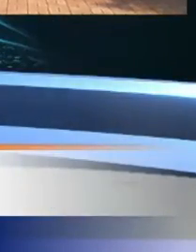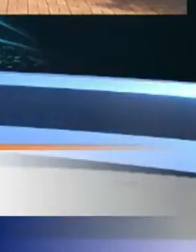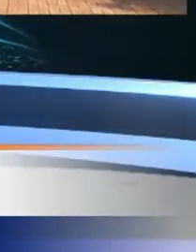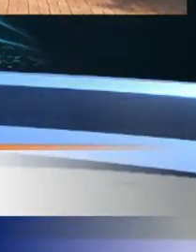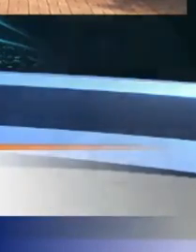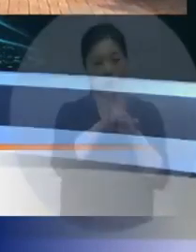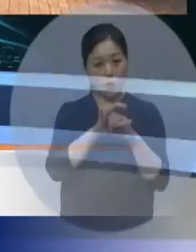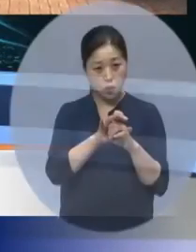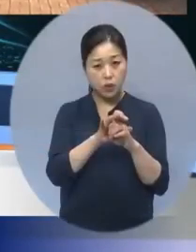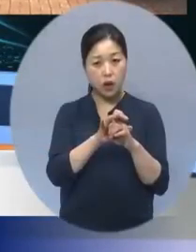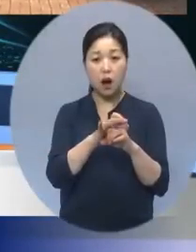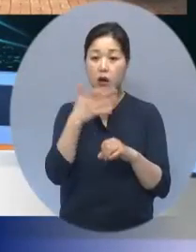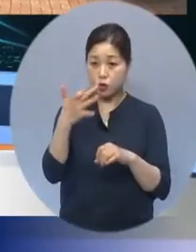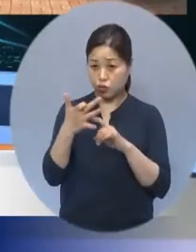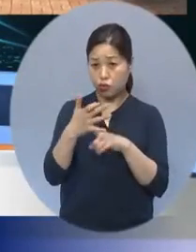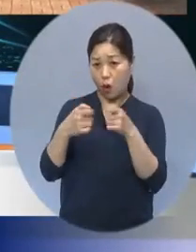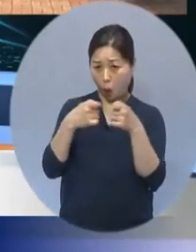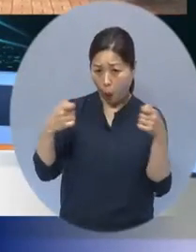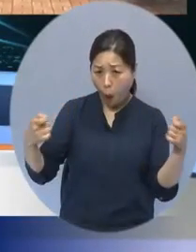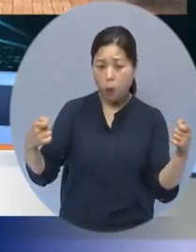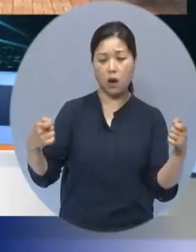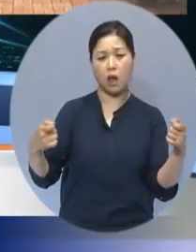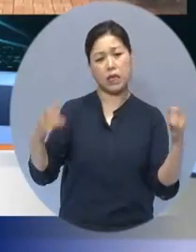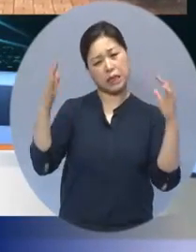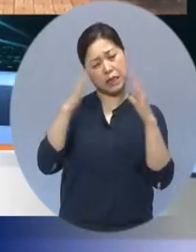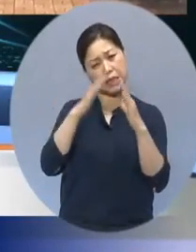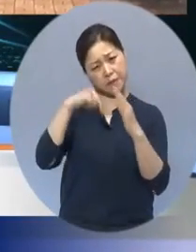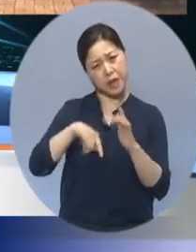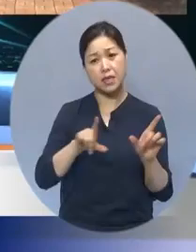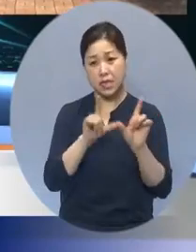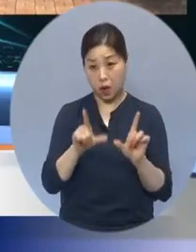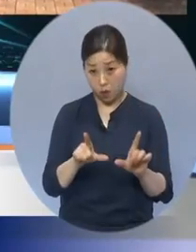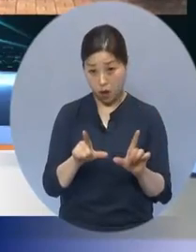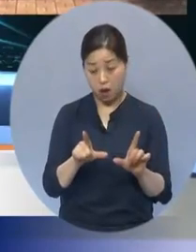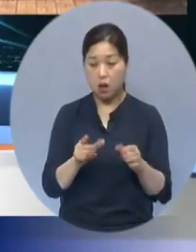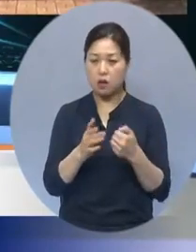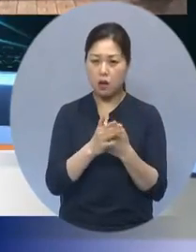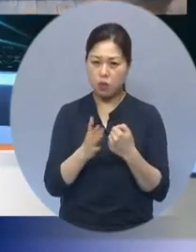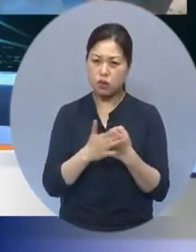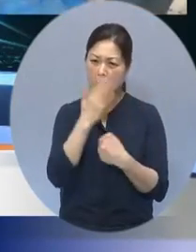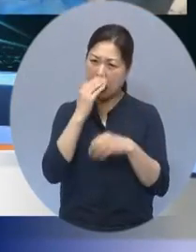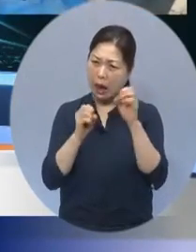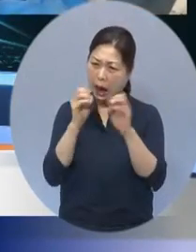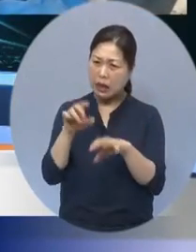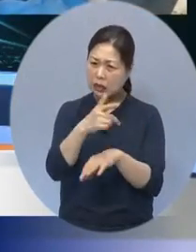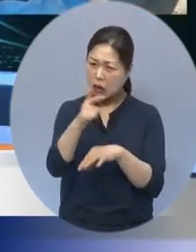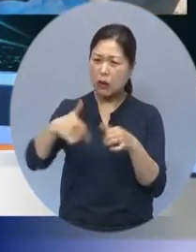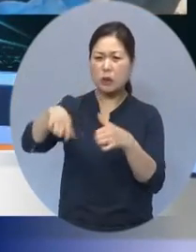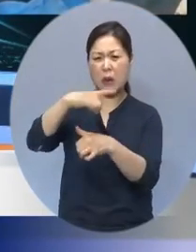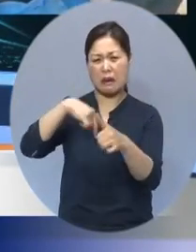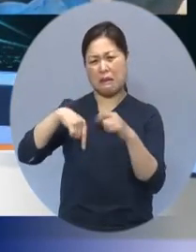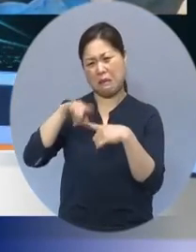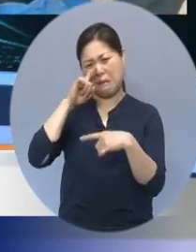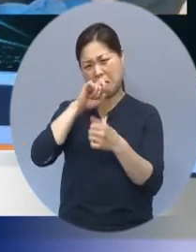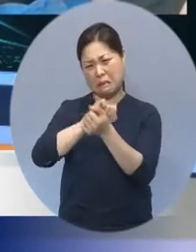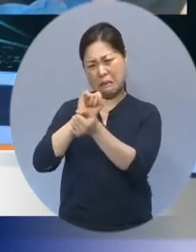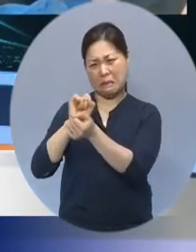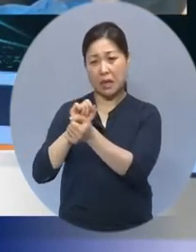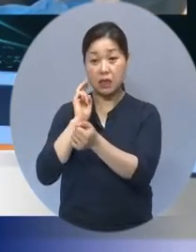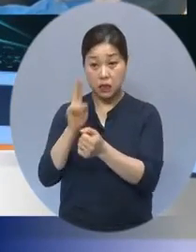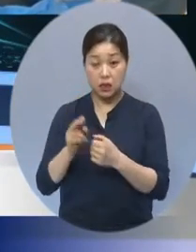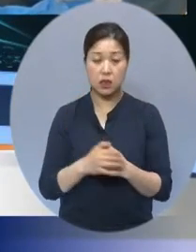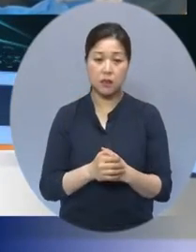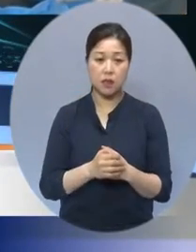코로나19가 장기화되면서 늘어난 집콕 생활로 일회용 쓰레기 등 환경 오염 문제가 심각한데요.